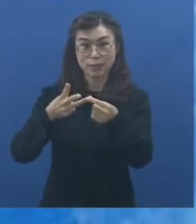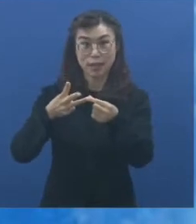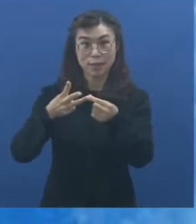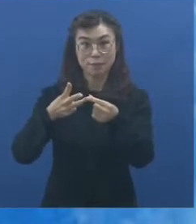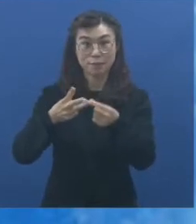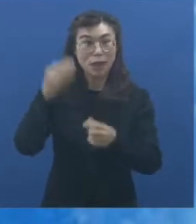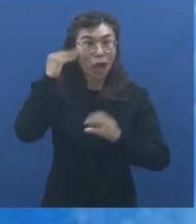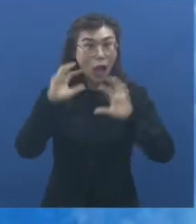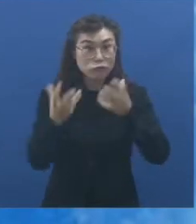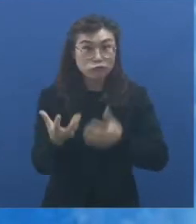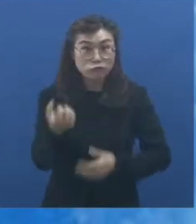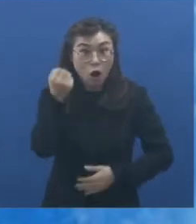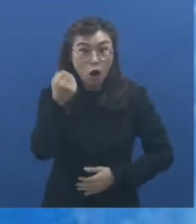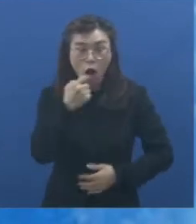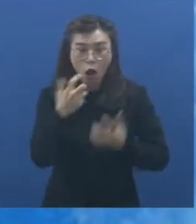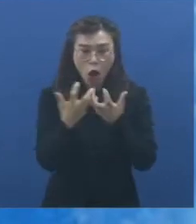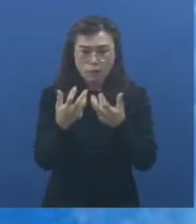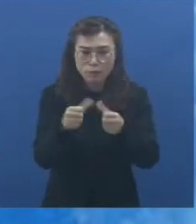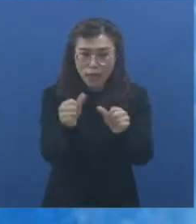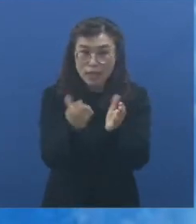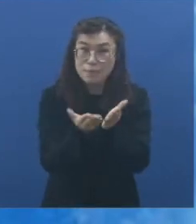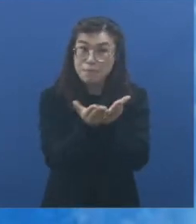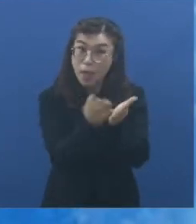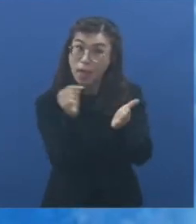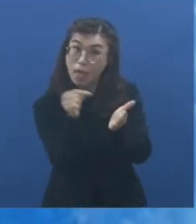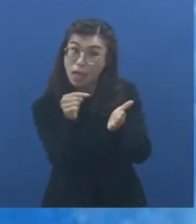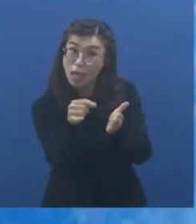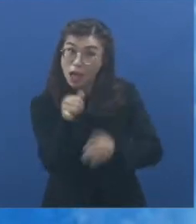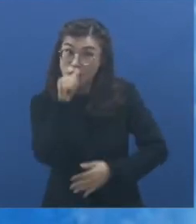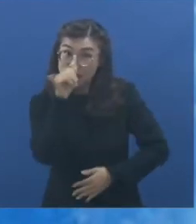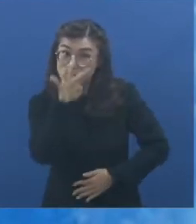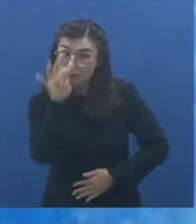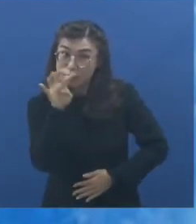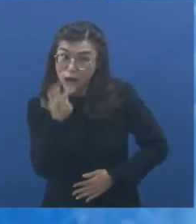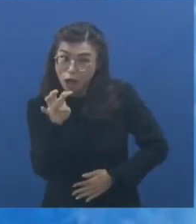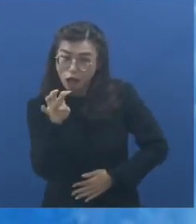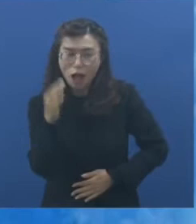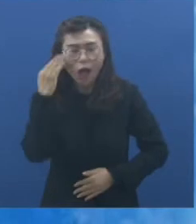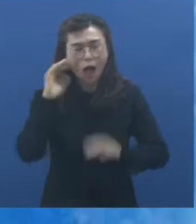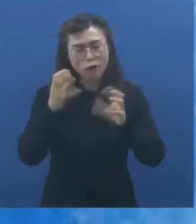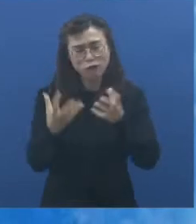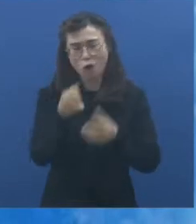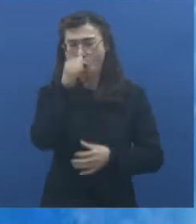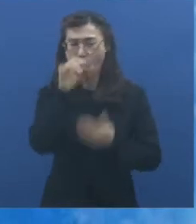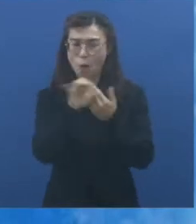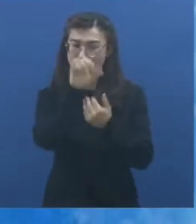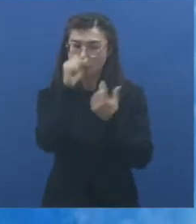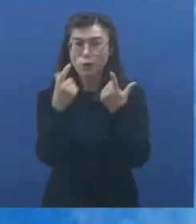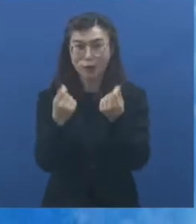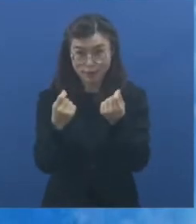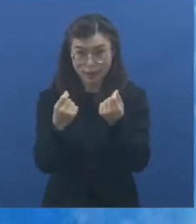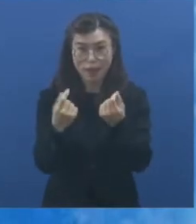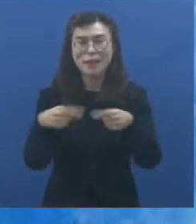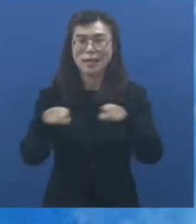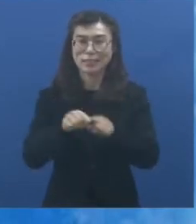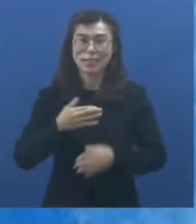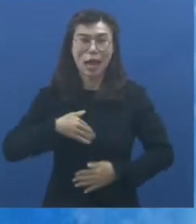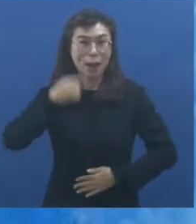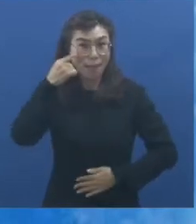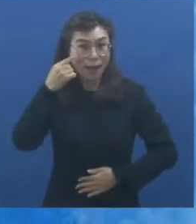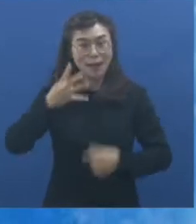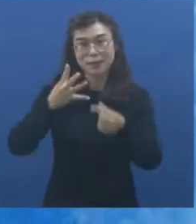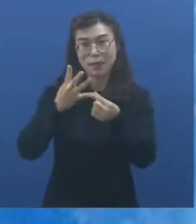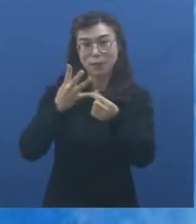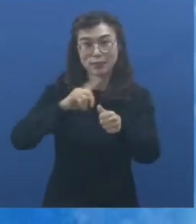3 밍 선 있을까요 자 우리나라의 쇄빙선 있담 얼마나 좋겠어요 자 우린 아래 도 3 b 선 있는지 알아볼게요 그다음 자연의